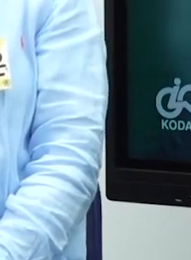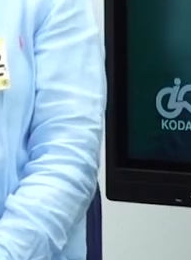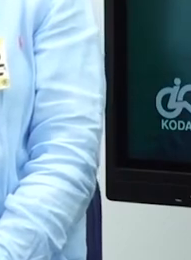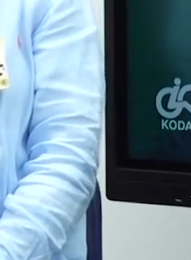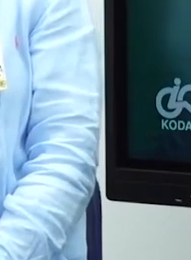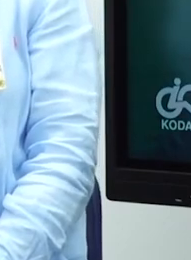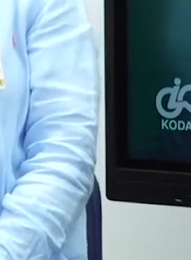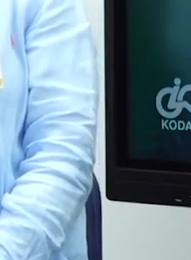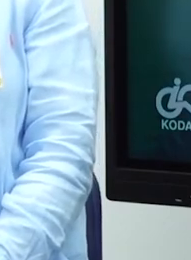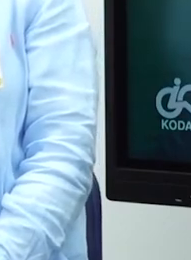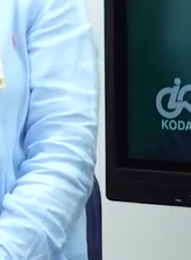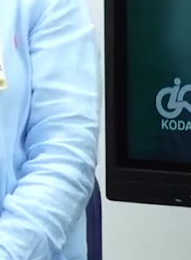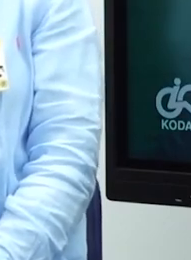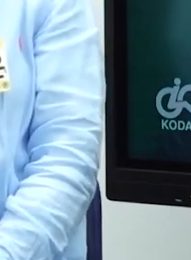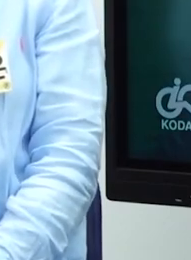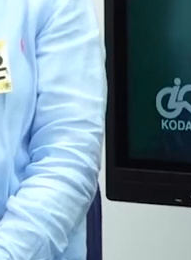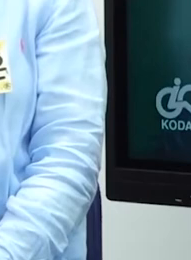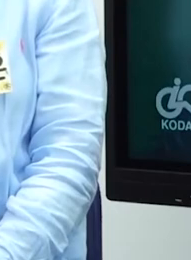않고,